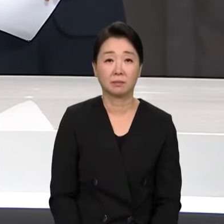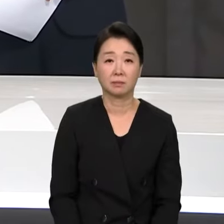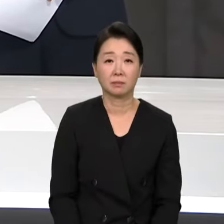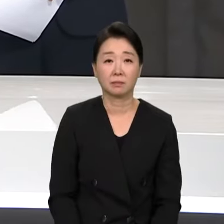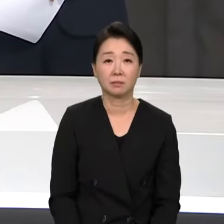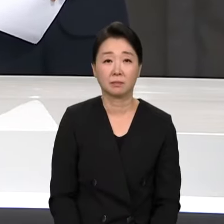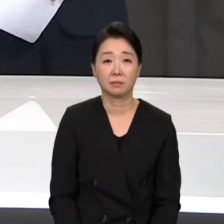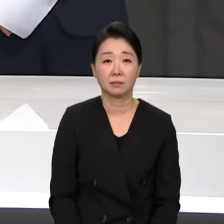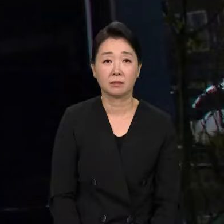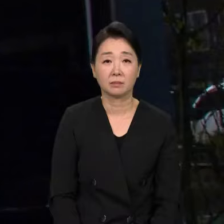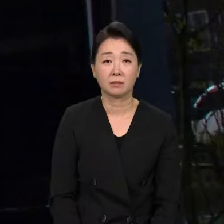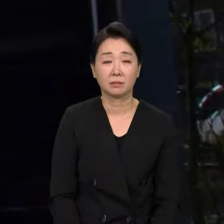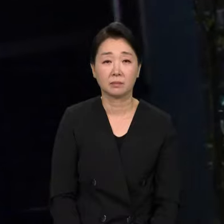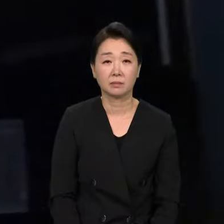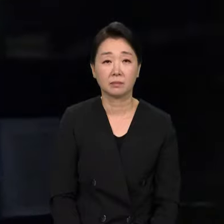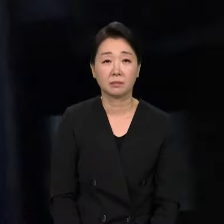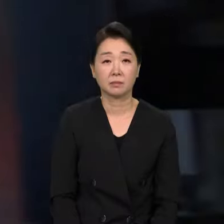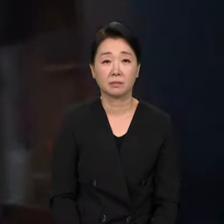기자입니다.